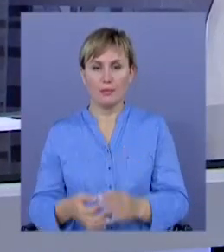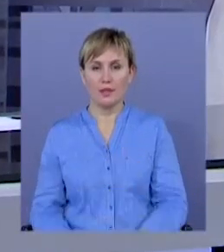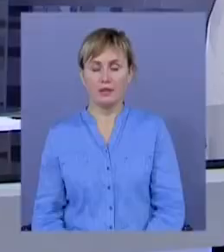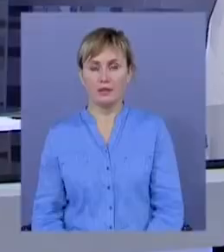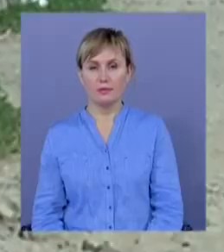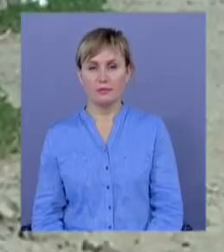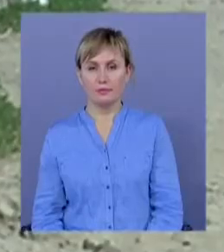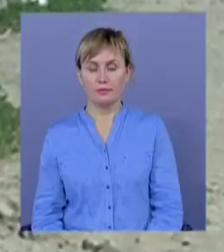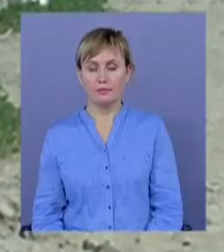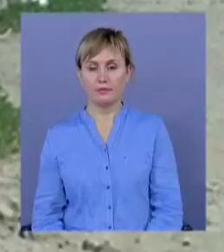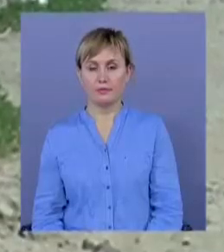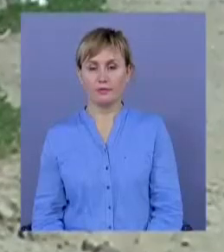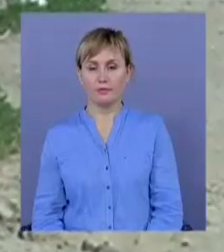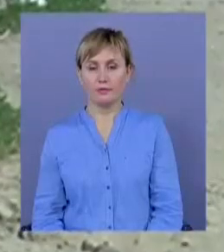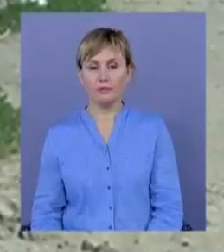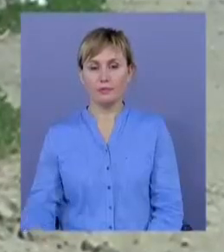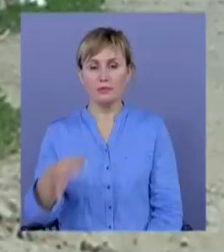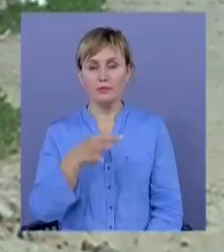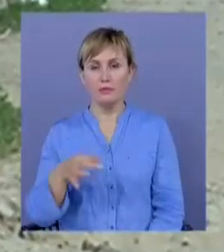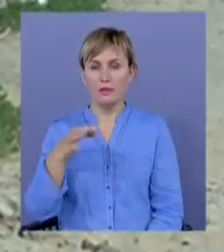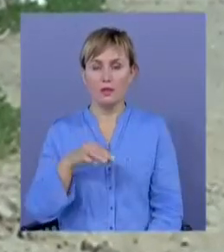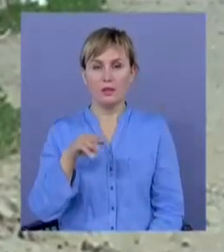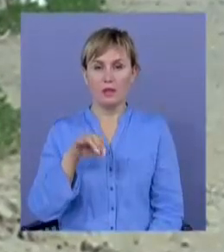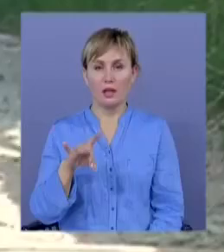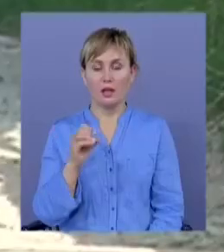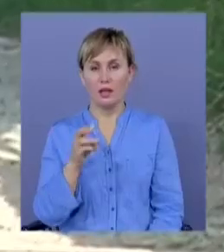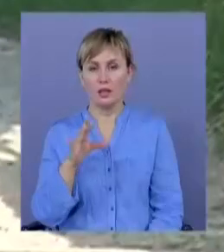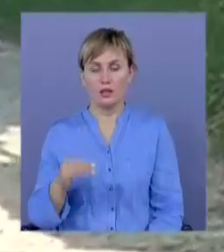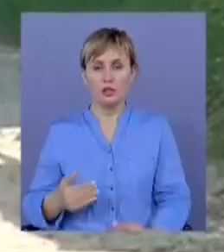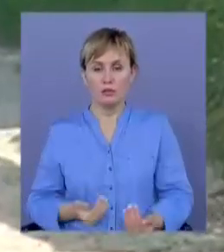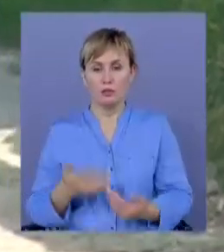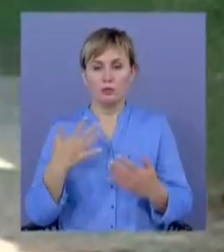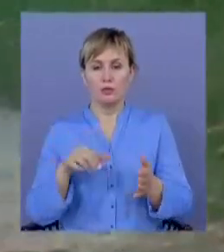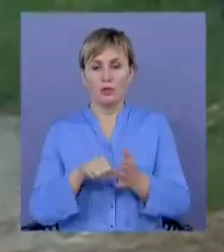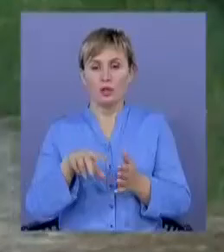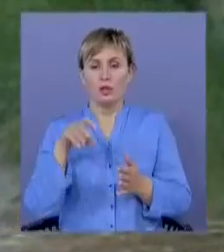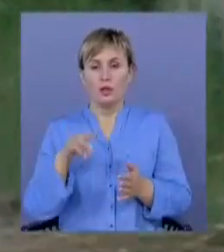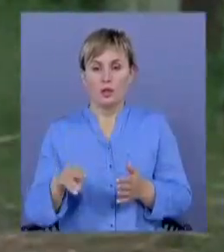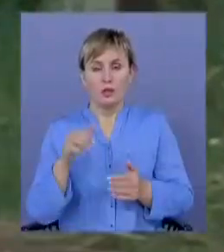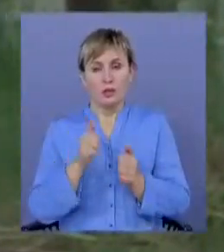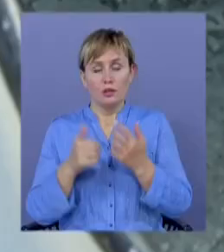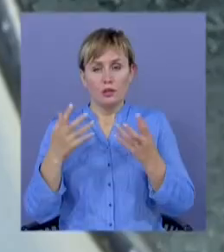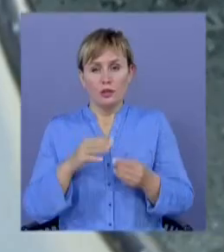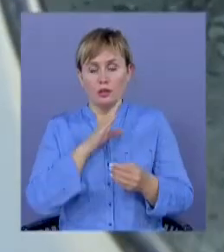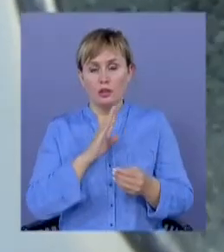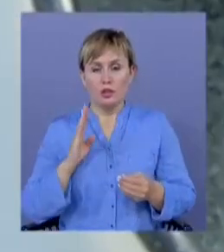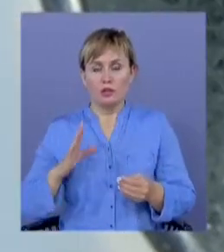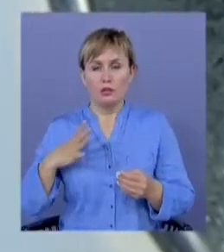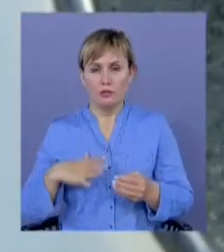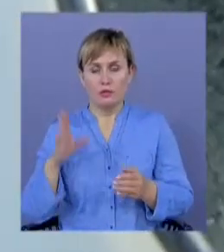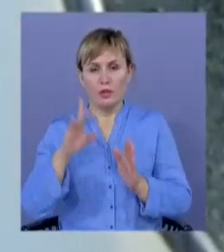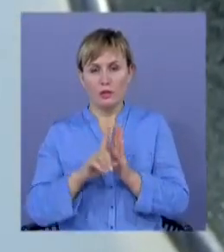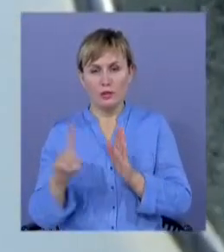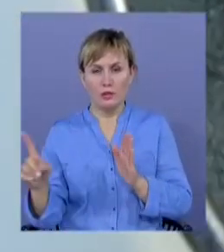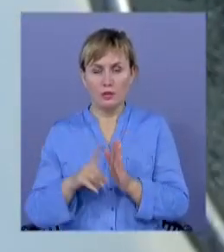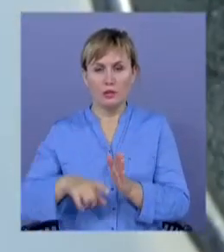Джалдыбаева. В микрорайоне Теректе Дильдара Якубова живет уже 6 лет. Ежедневно женщина вынуждена ходить за водой